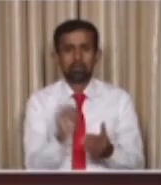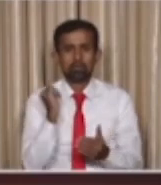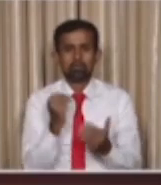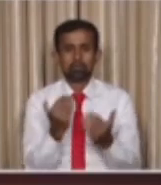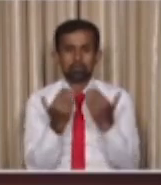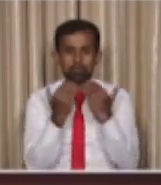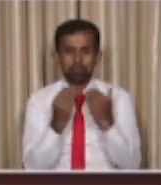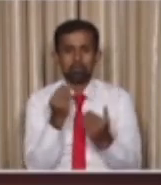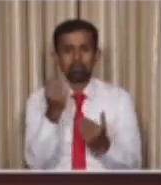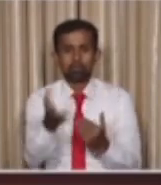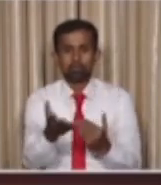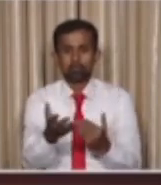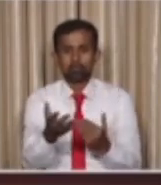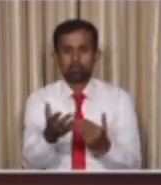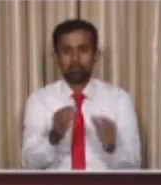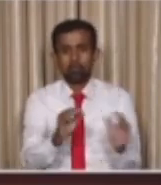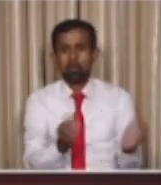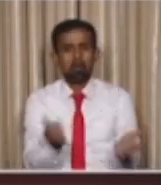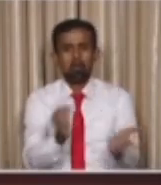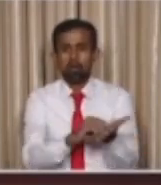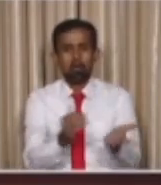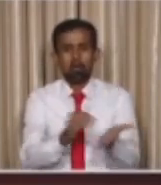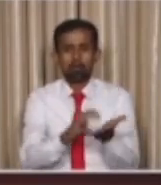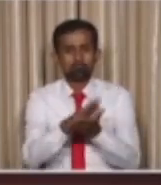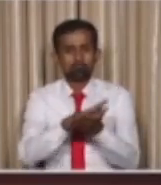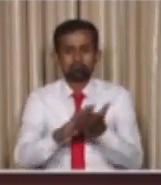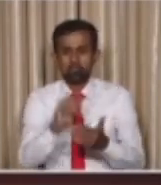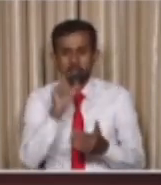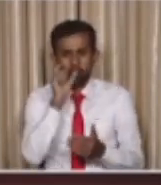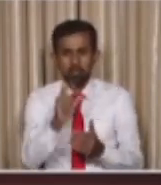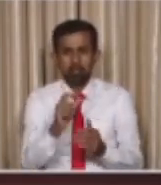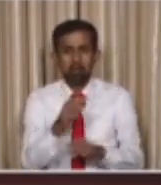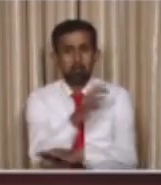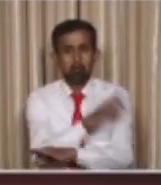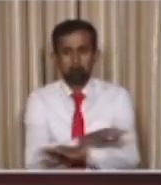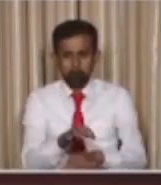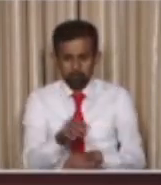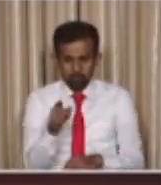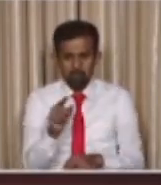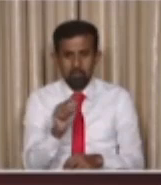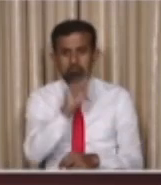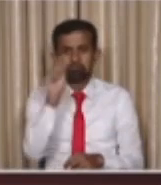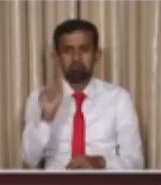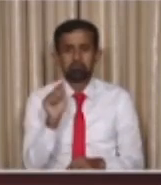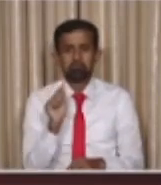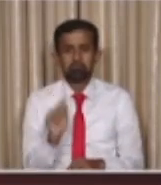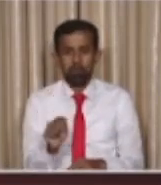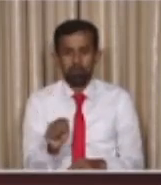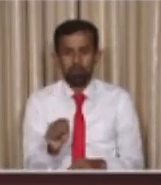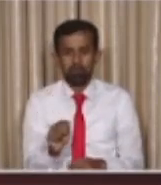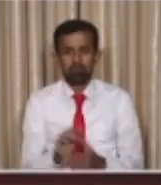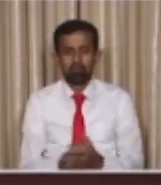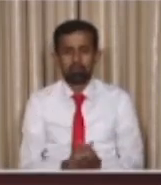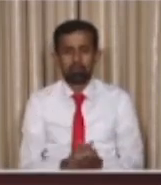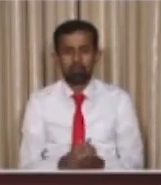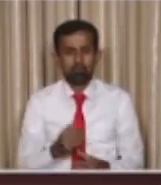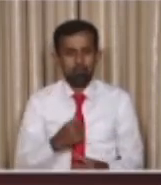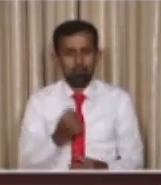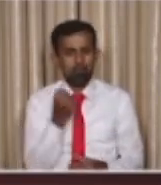දෙනවා. හැබැයි ඒවා පිළිබඳ පසුවිපරමක් කරන්න ක්‍රියාමාර්ගයක් තියෙනවද කියලා ලොකු ප්‍රශ්නයක් තිබෙනවා. මගේ අදහස